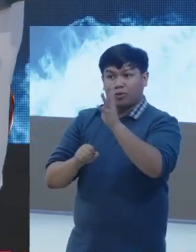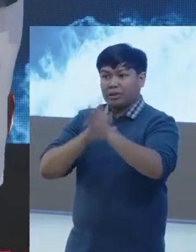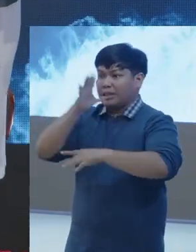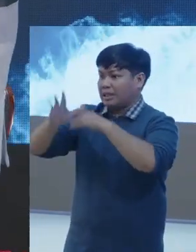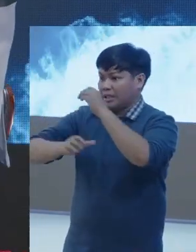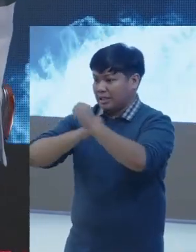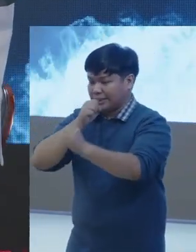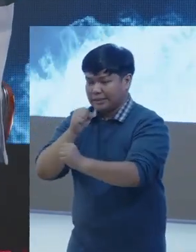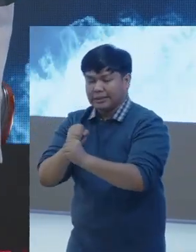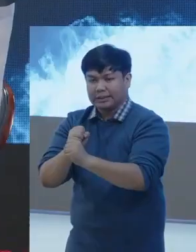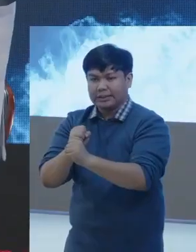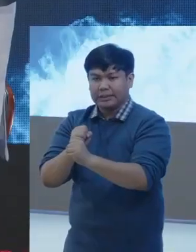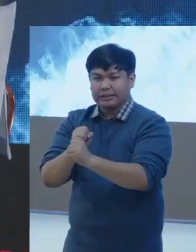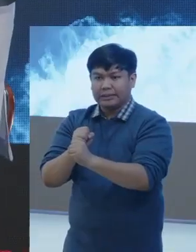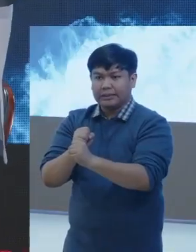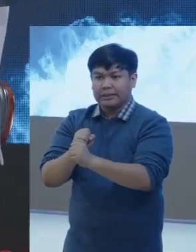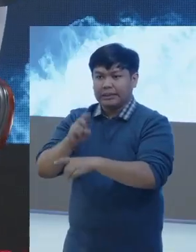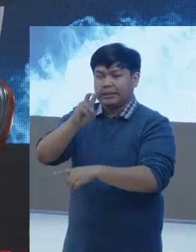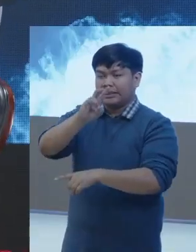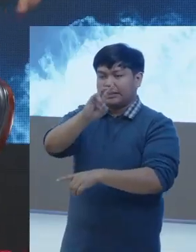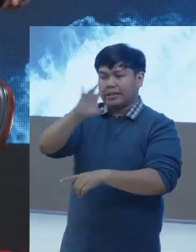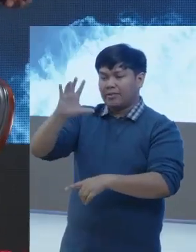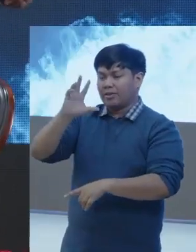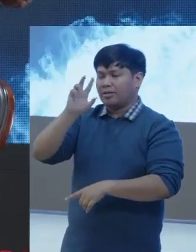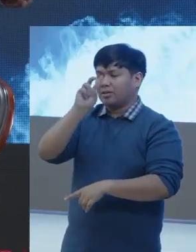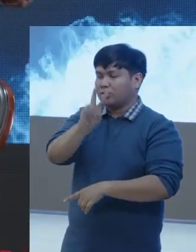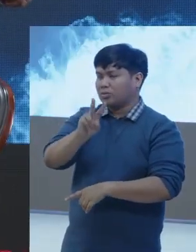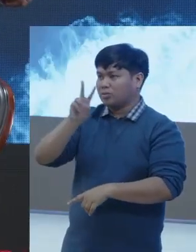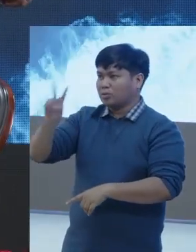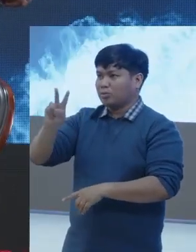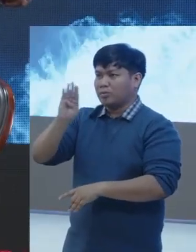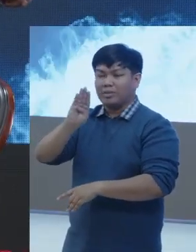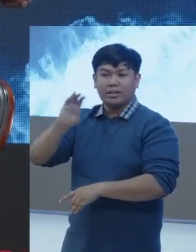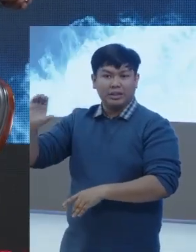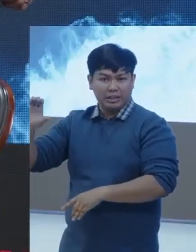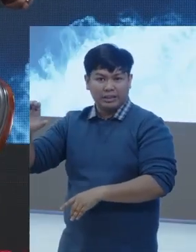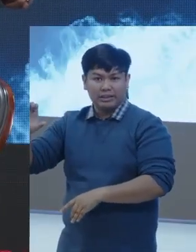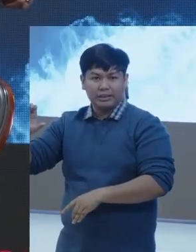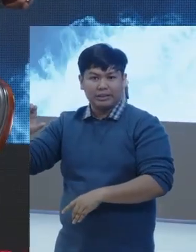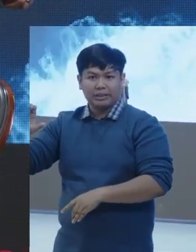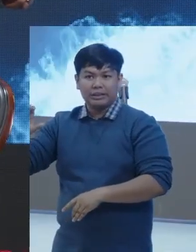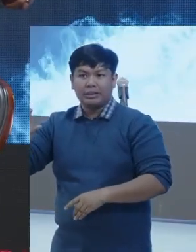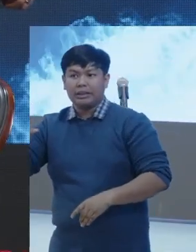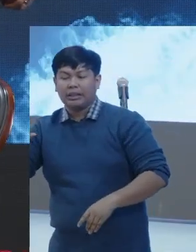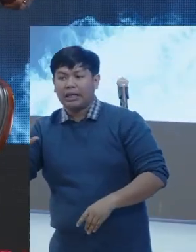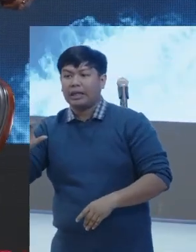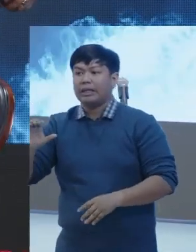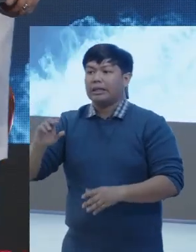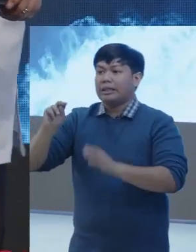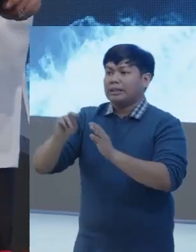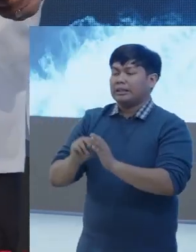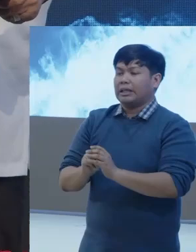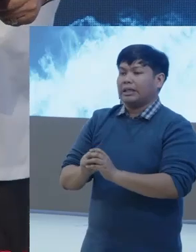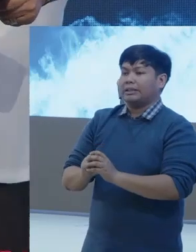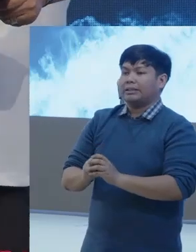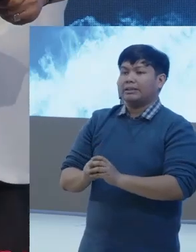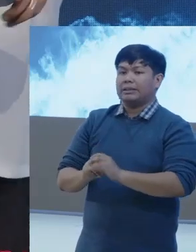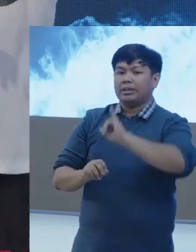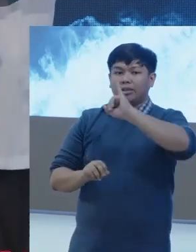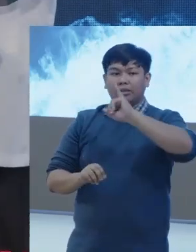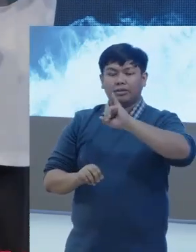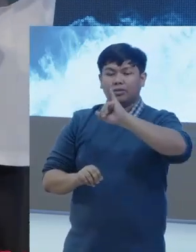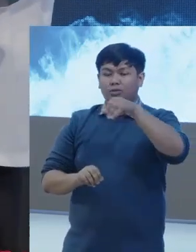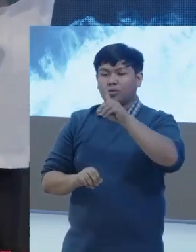years, 722 BC, sila ay nilipol ng Assyria. Sino po yung